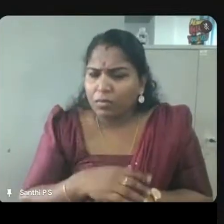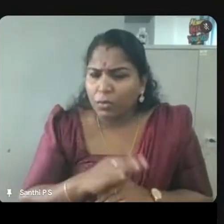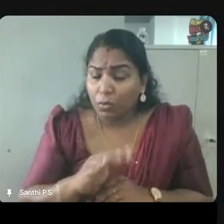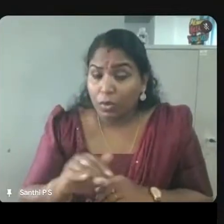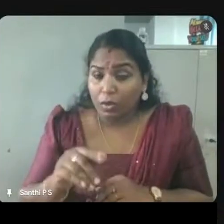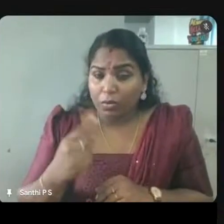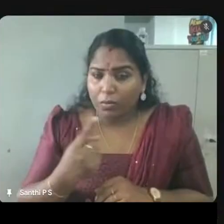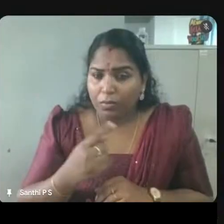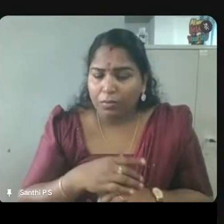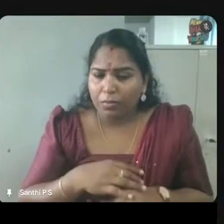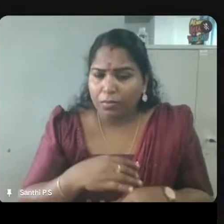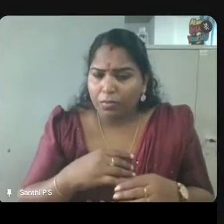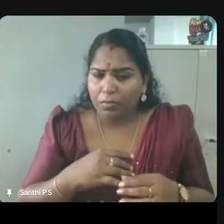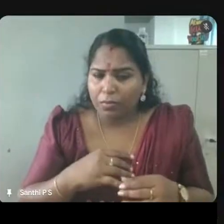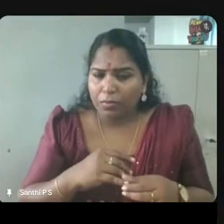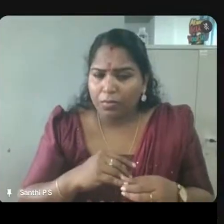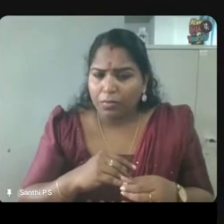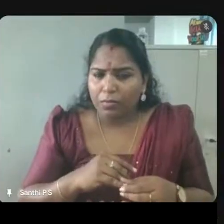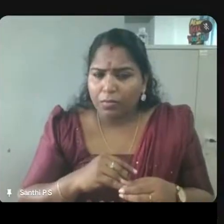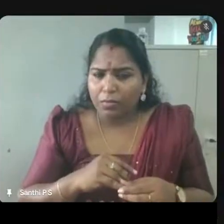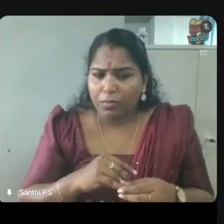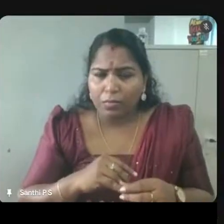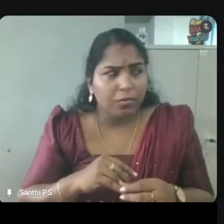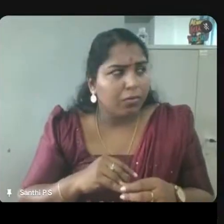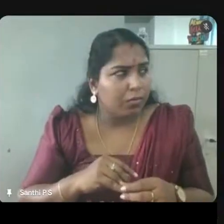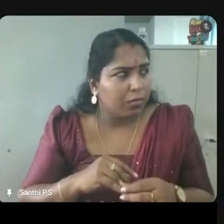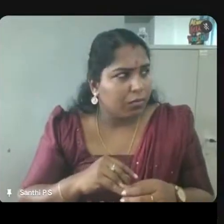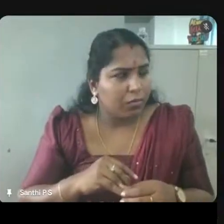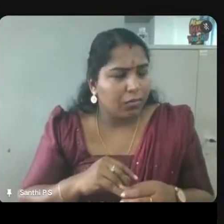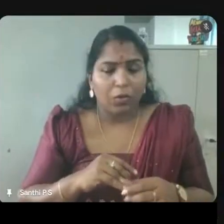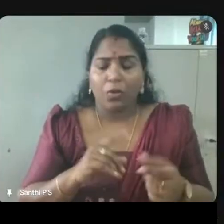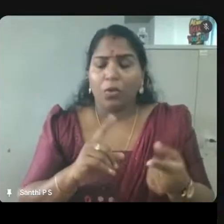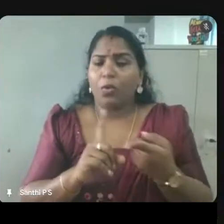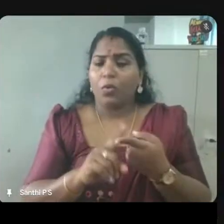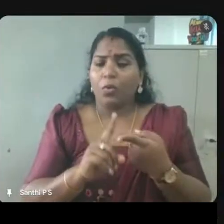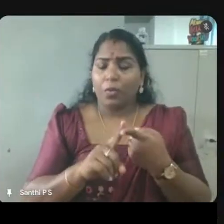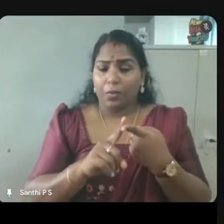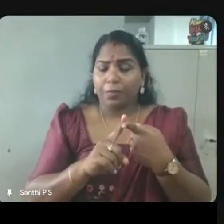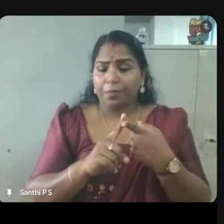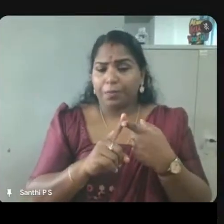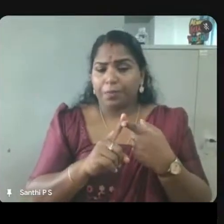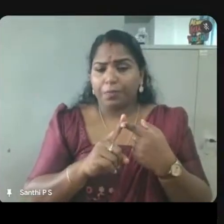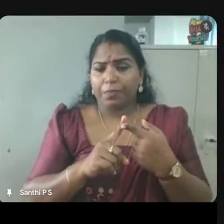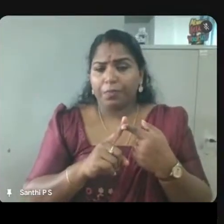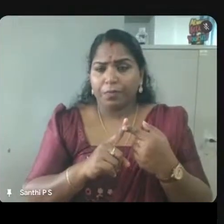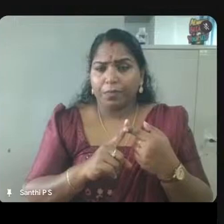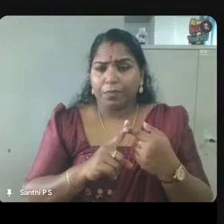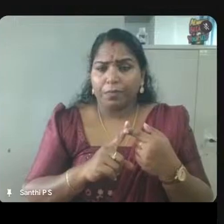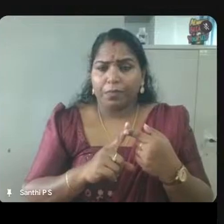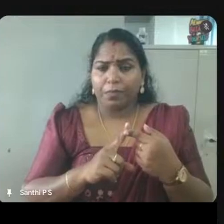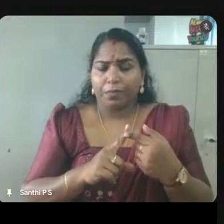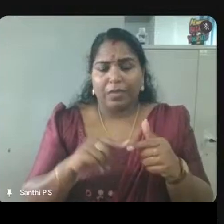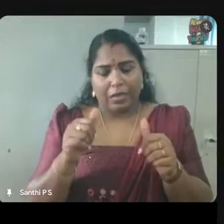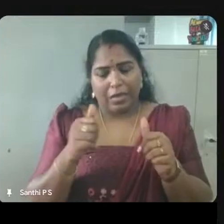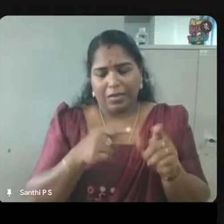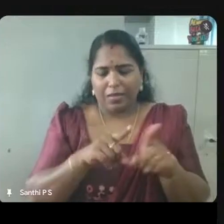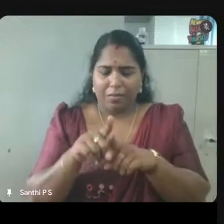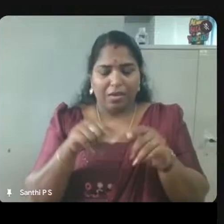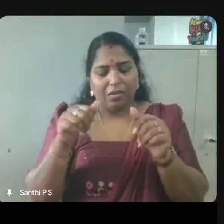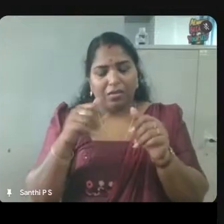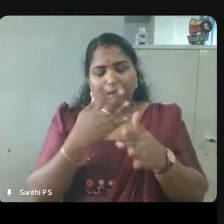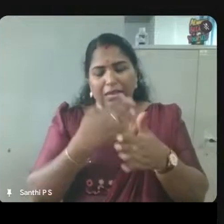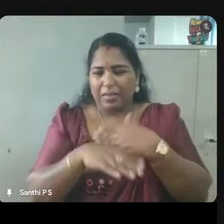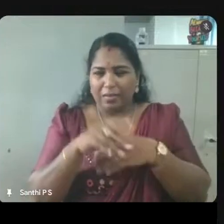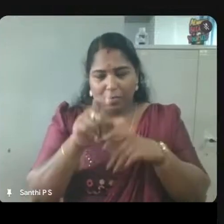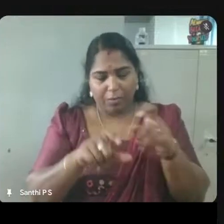സർ, ഞാനിപ്പം ഒന്ന് പറയുന്നത് ഡിഫറെന്റ്ലി ഏബിൾഡ് കുട്ടികൾ എന്ത് ഇപ്പൊ ADHD ആണോ, ഓട്ടിസം ആണോ, സെറിബ്രൽ വിഷ്വൽ ഇമ്പയർമെന്റ്